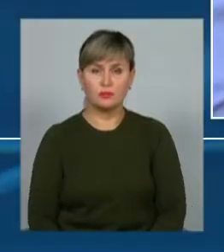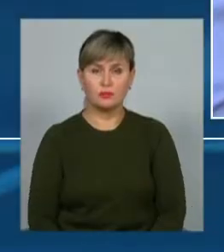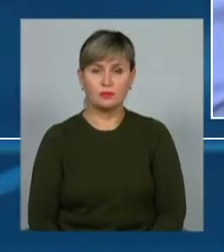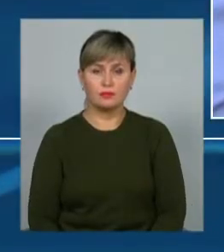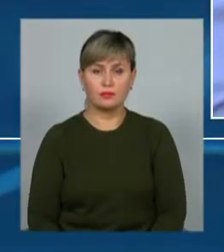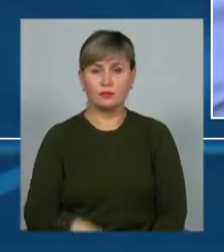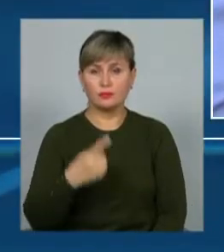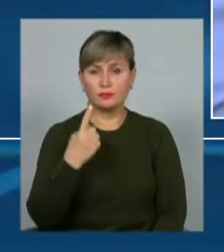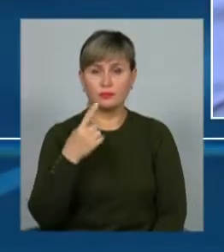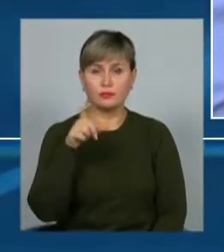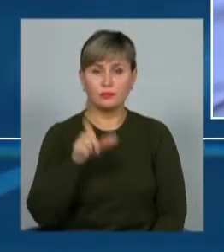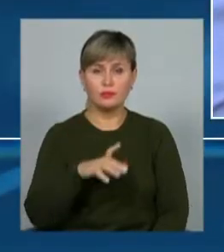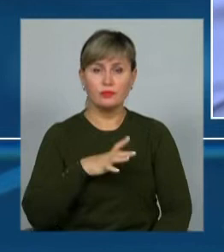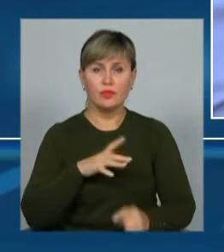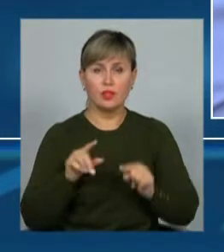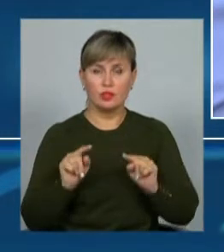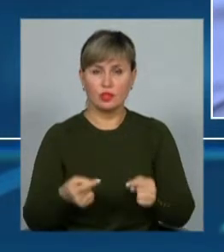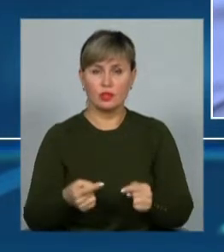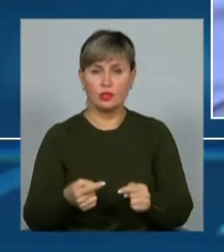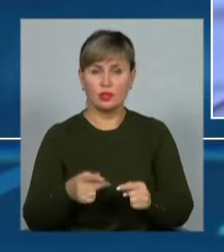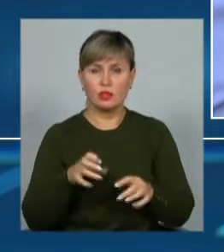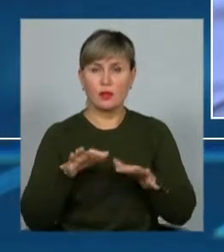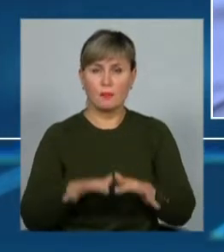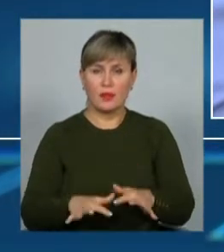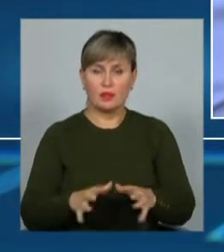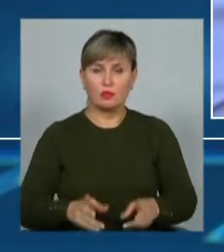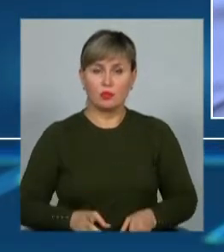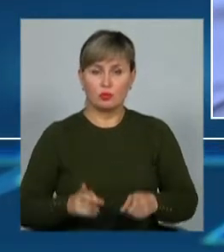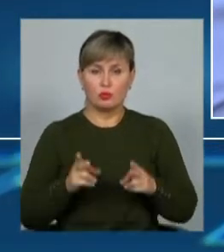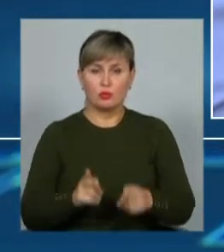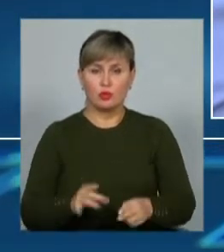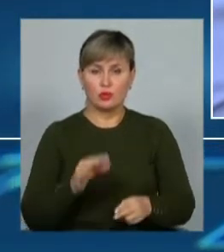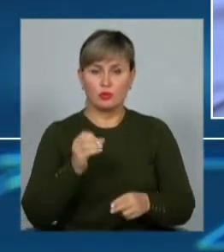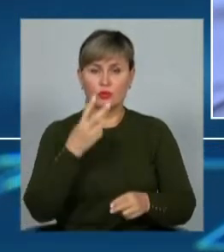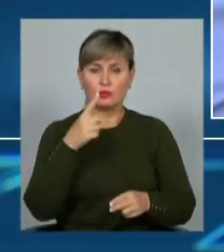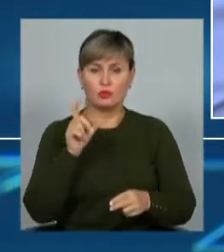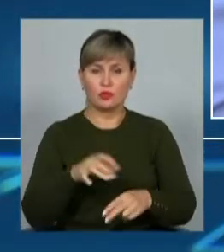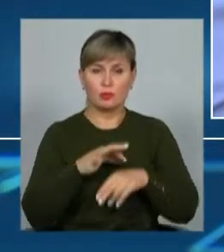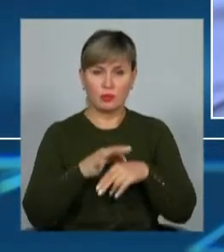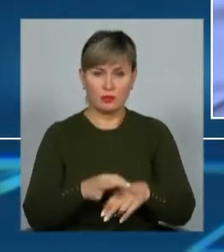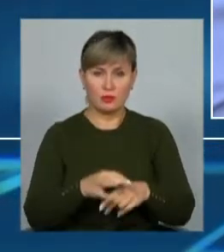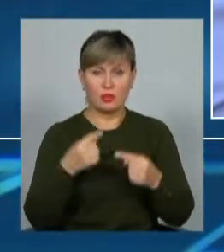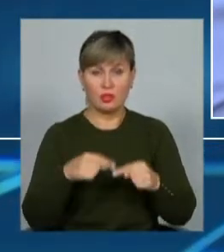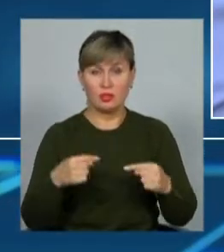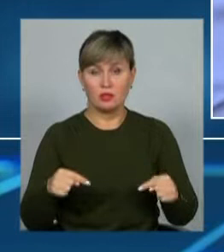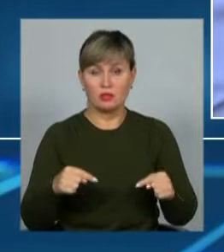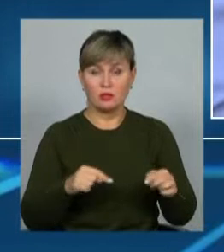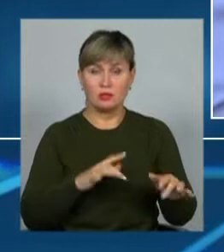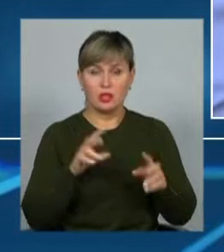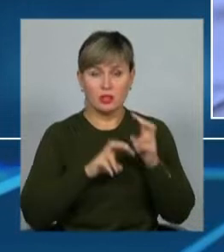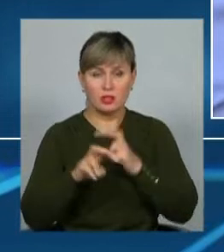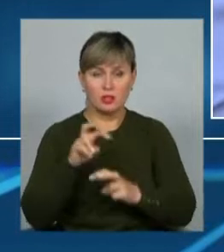Один из подозреваемых был задержан на месте преступления, еще двое в ходе проведения оперативно-розыскных